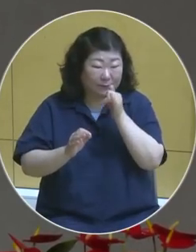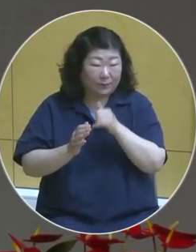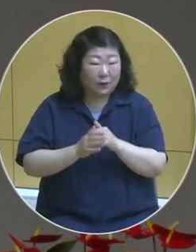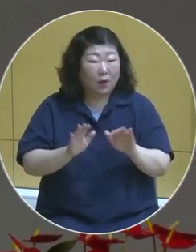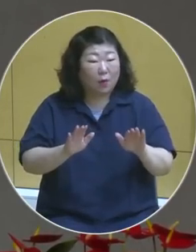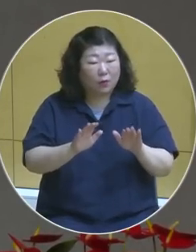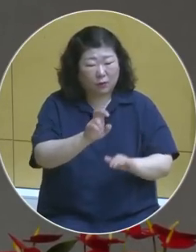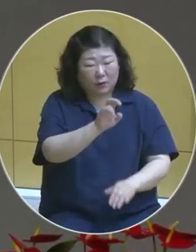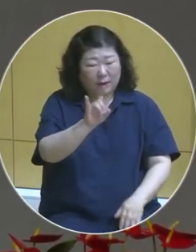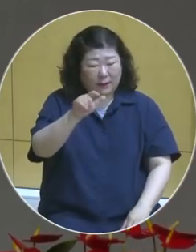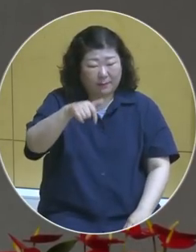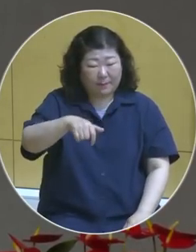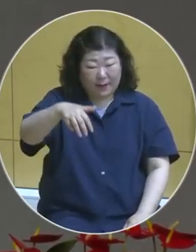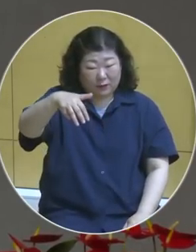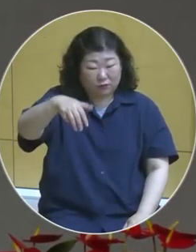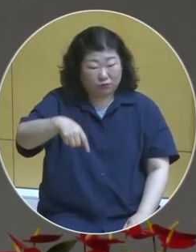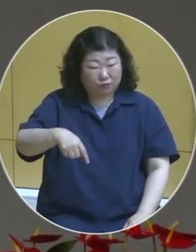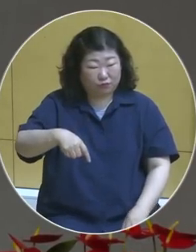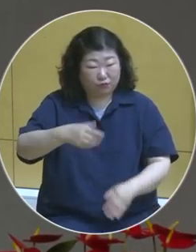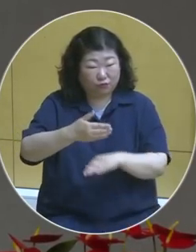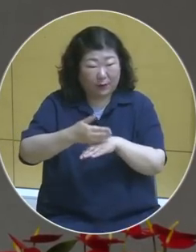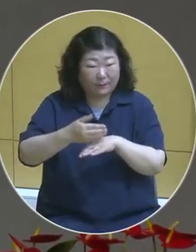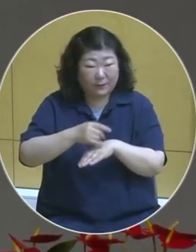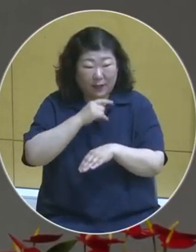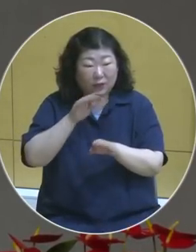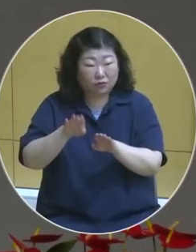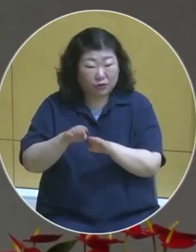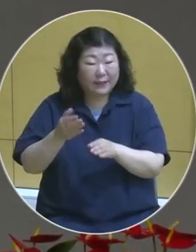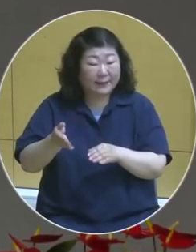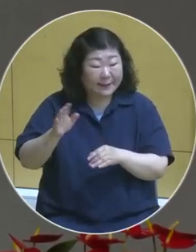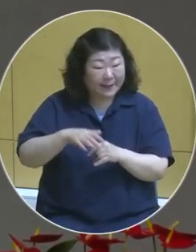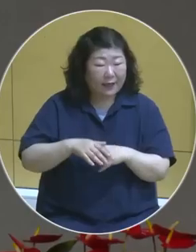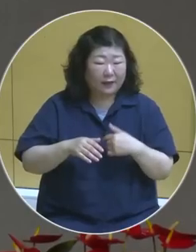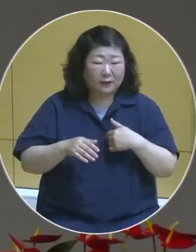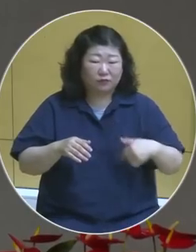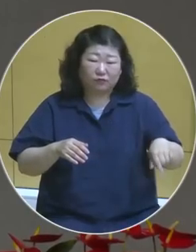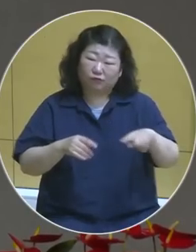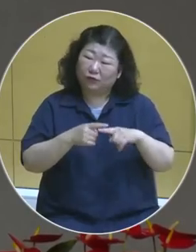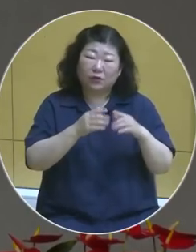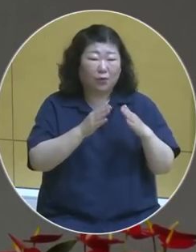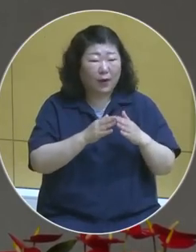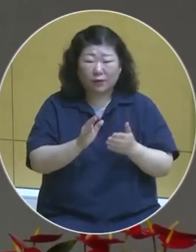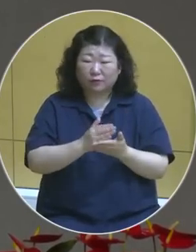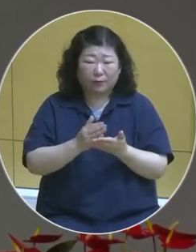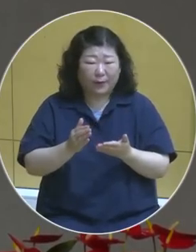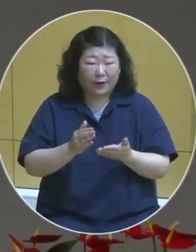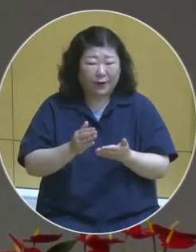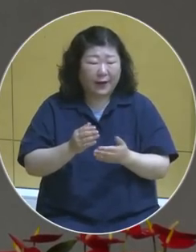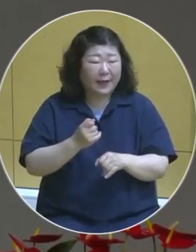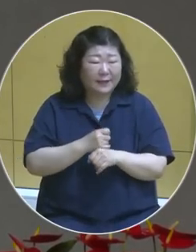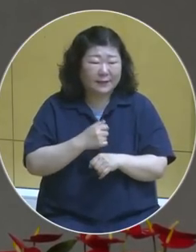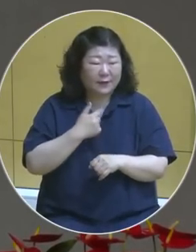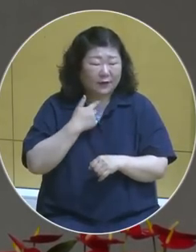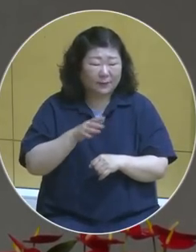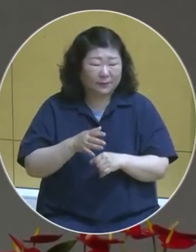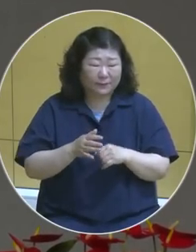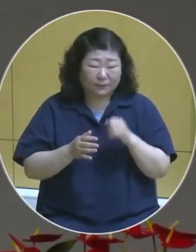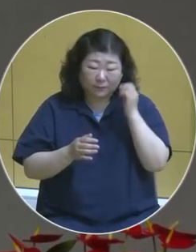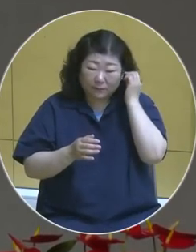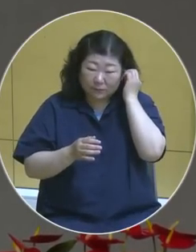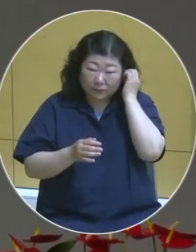예배인데 우리가 저희 교회는 맥주감사 예배를 드리진 않습니다. 뭐 구별하여 따로 하진 않는데 맥주감사의